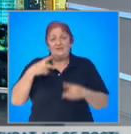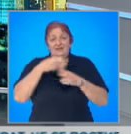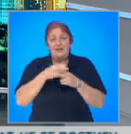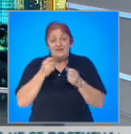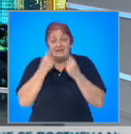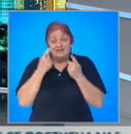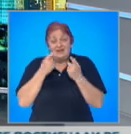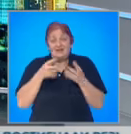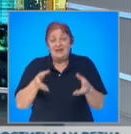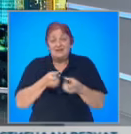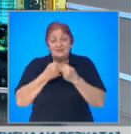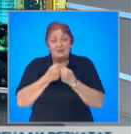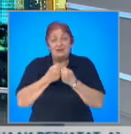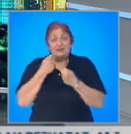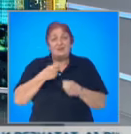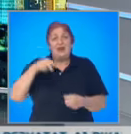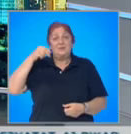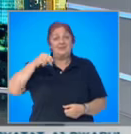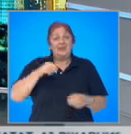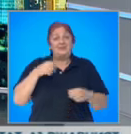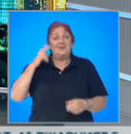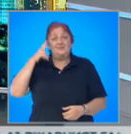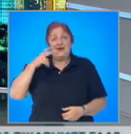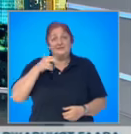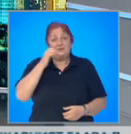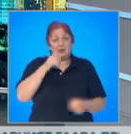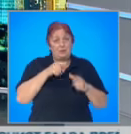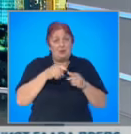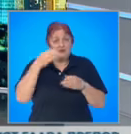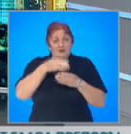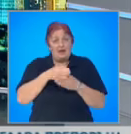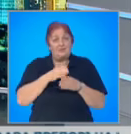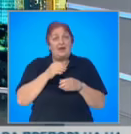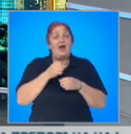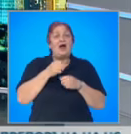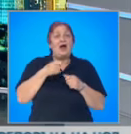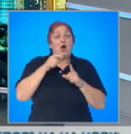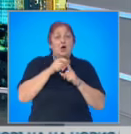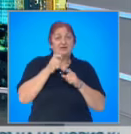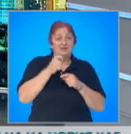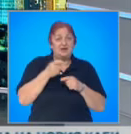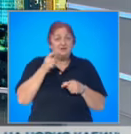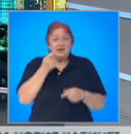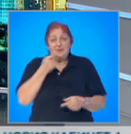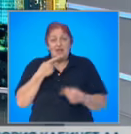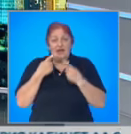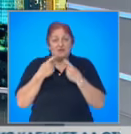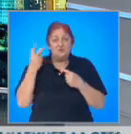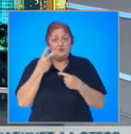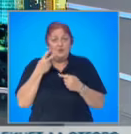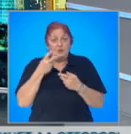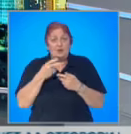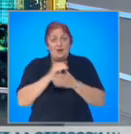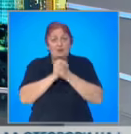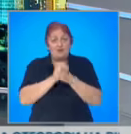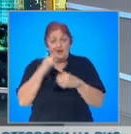спират да изненадват с находки. Самият президент на Франция, Еммануел Макрон, се спря при колегата ни Росен Станчев и след кратък разговор двамата дори